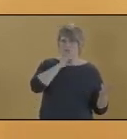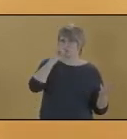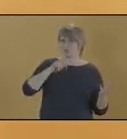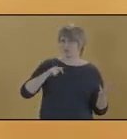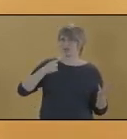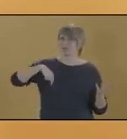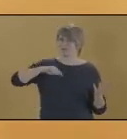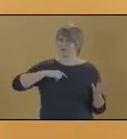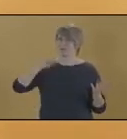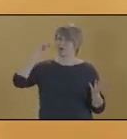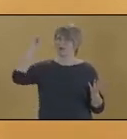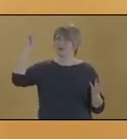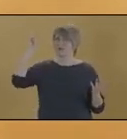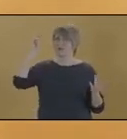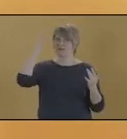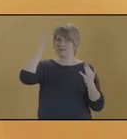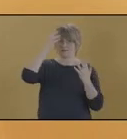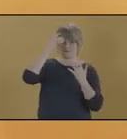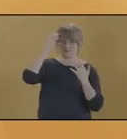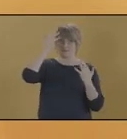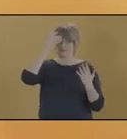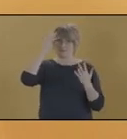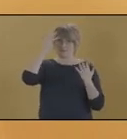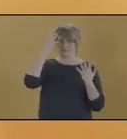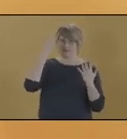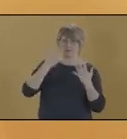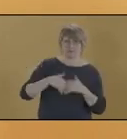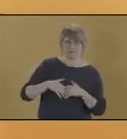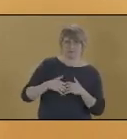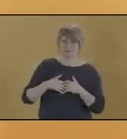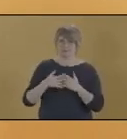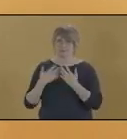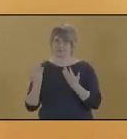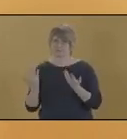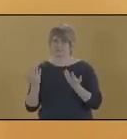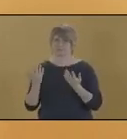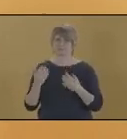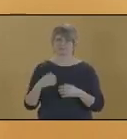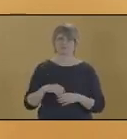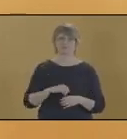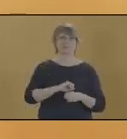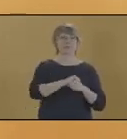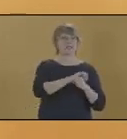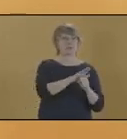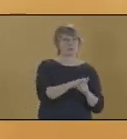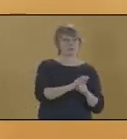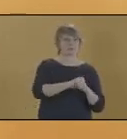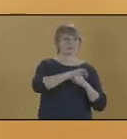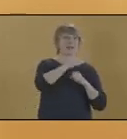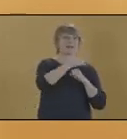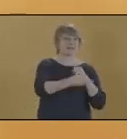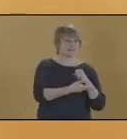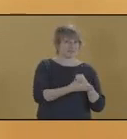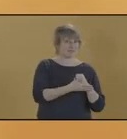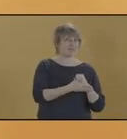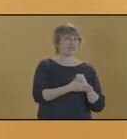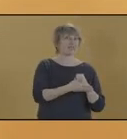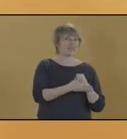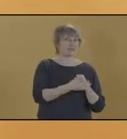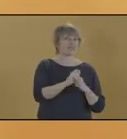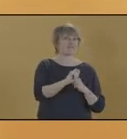Erwachsenenalter beschäftigt. In der Corona-Pandemie, die jetzt zwar so gut wie vorbei ist, aber wir merken immer noch